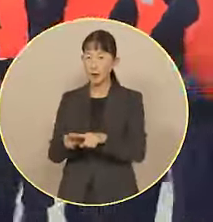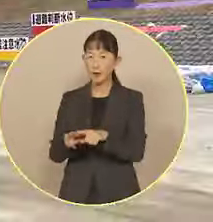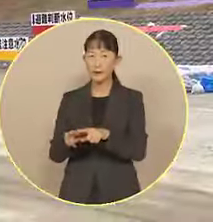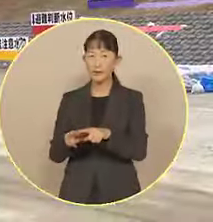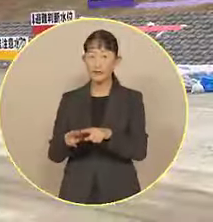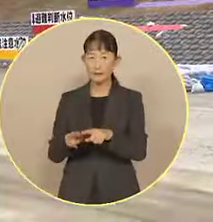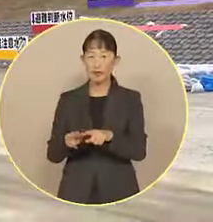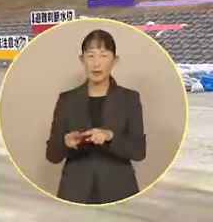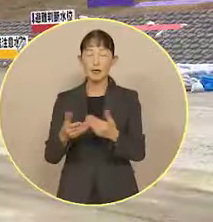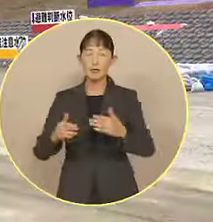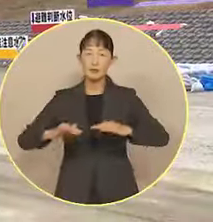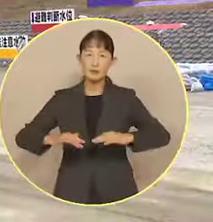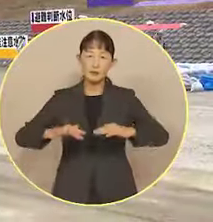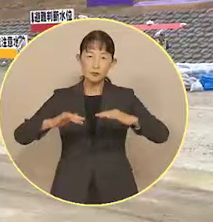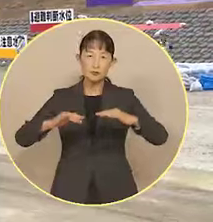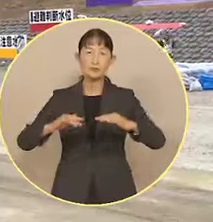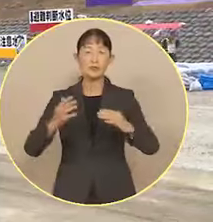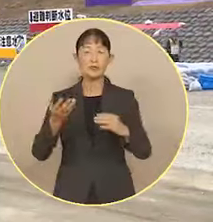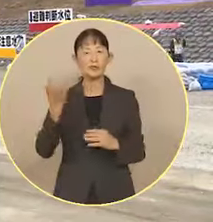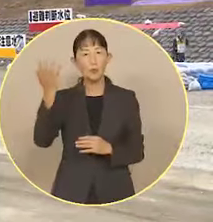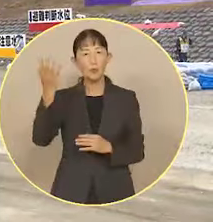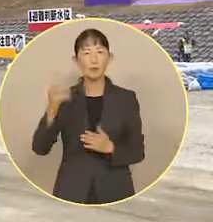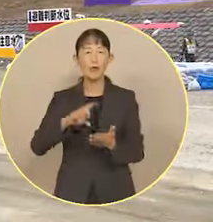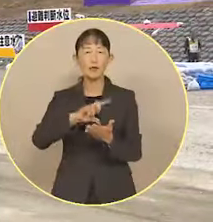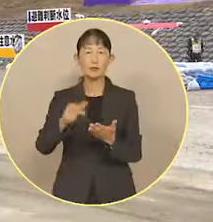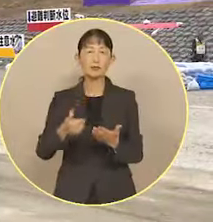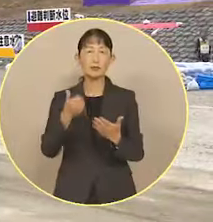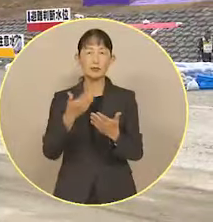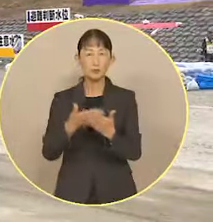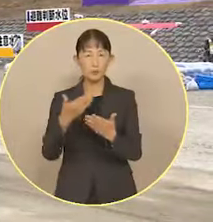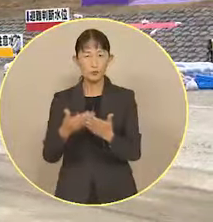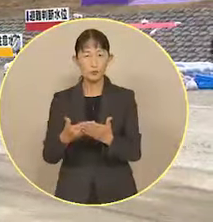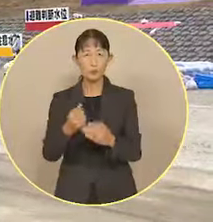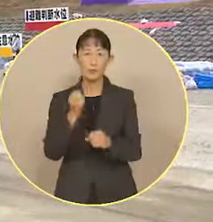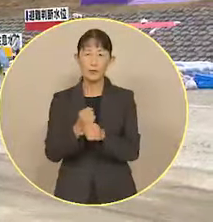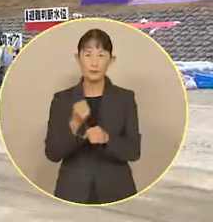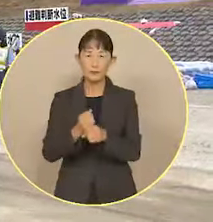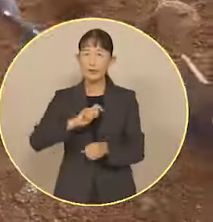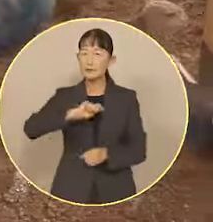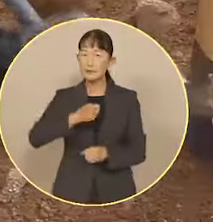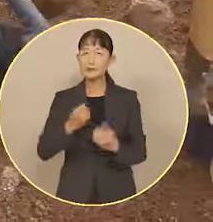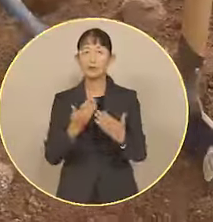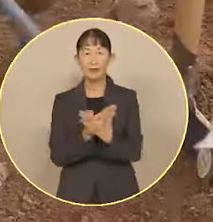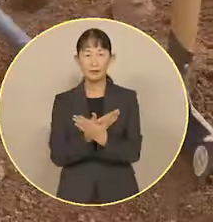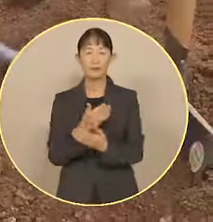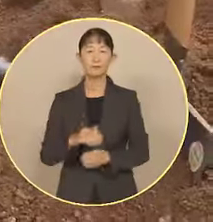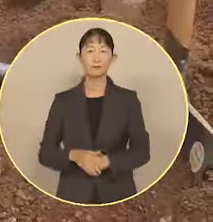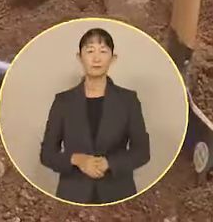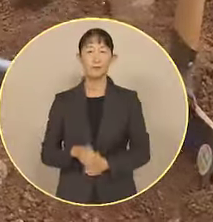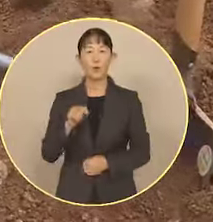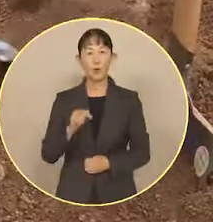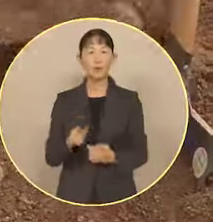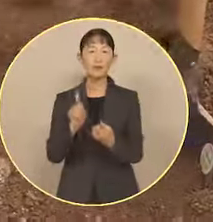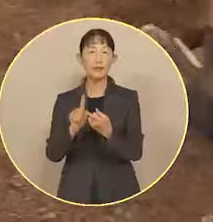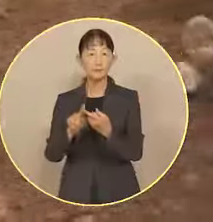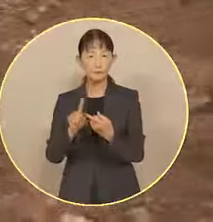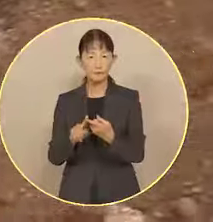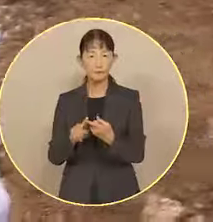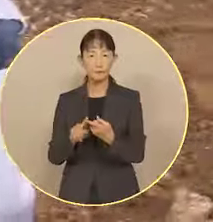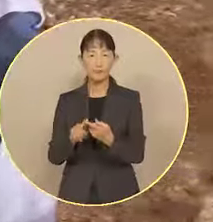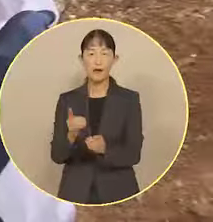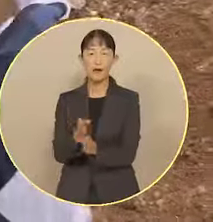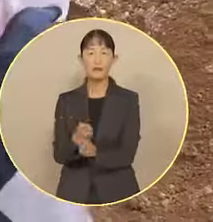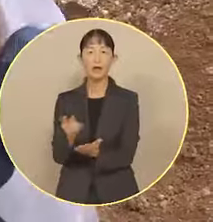規模の公に対応した親水想定区域図の作成が義務化されておりますこれに対応した内水